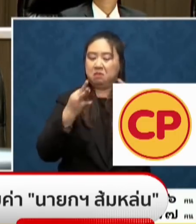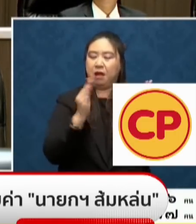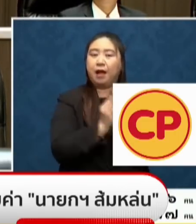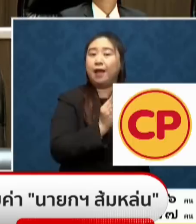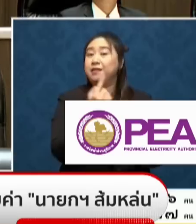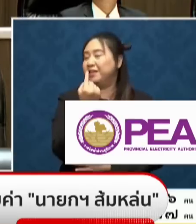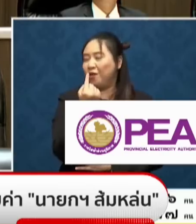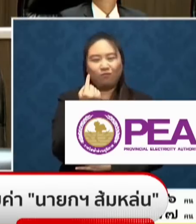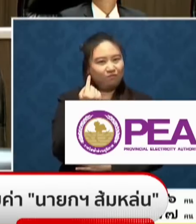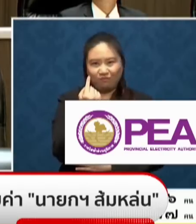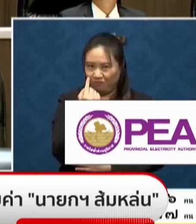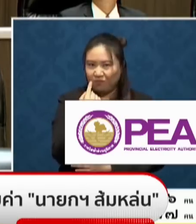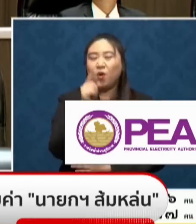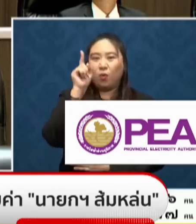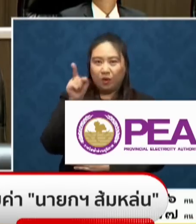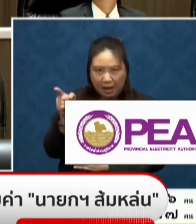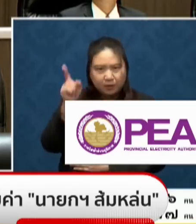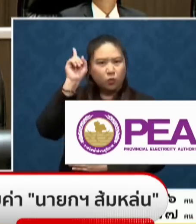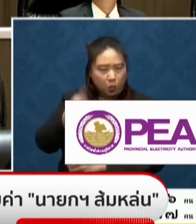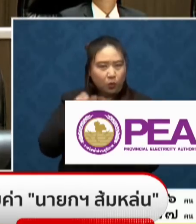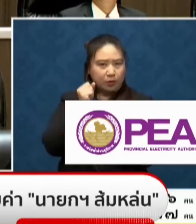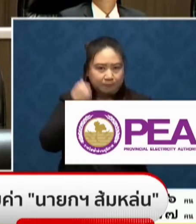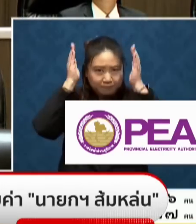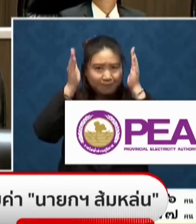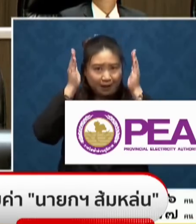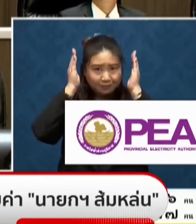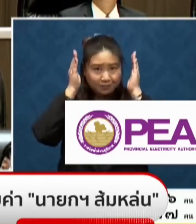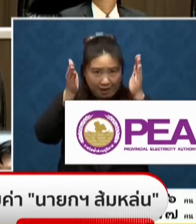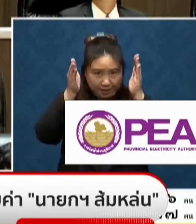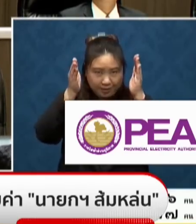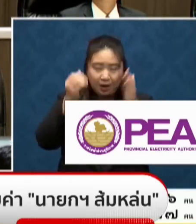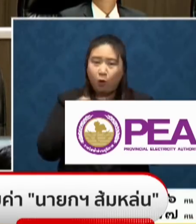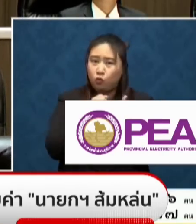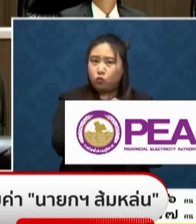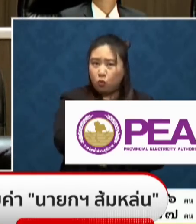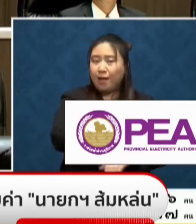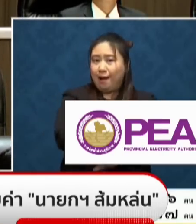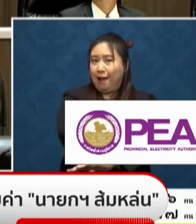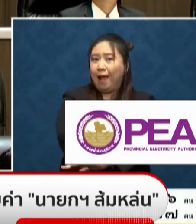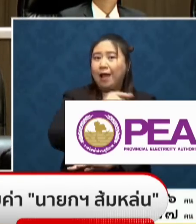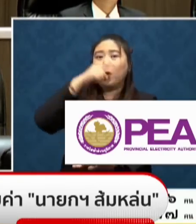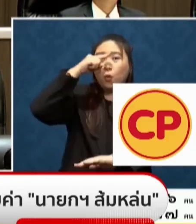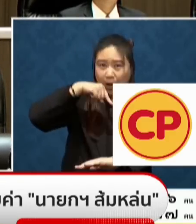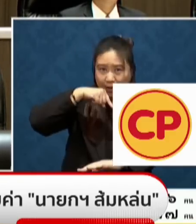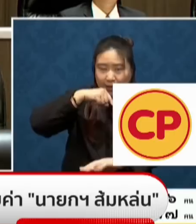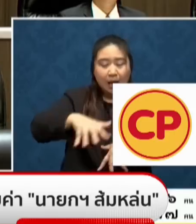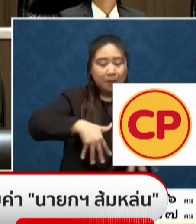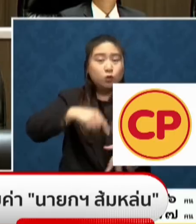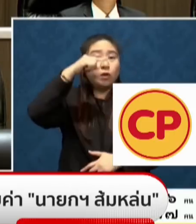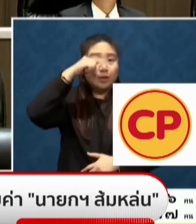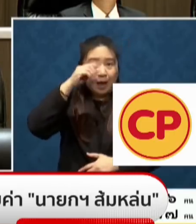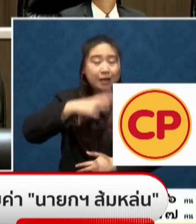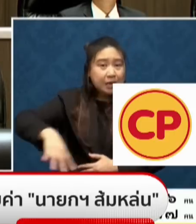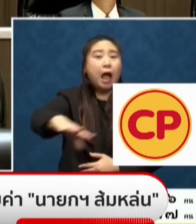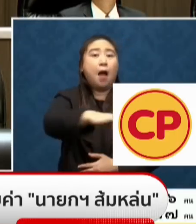านั้นแต่ท่านจะมุ่งมั่นตั้งใจเพื่อให้พี่น้องแรงงานไทยเพื่อให้ประชาชนคนไทยทุก